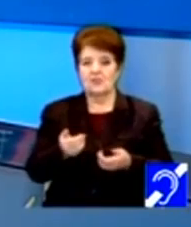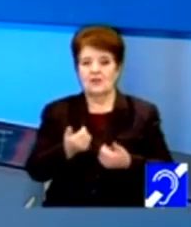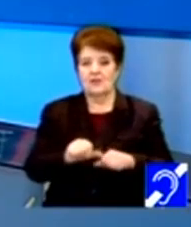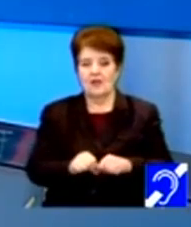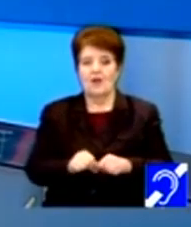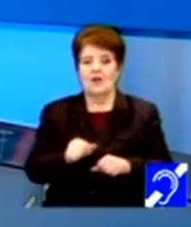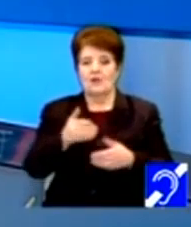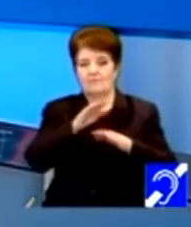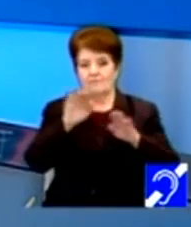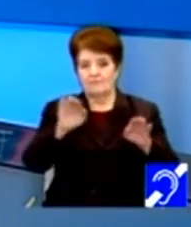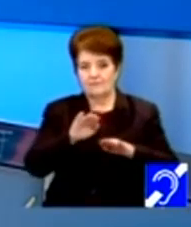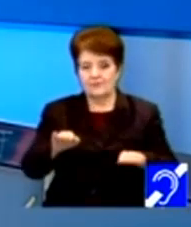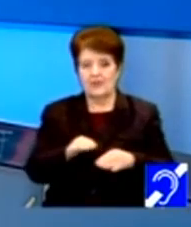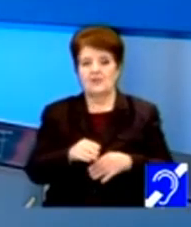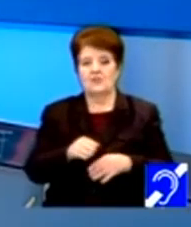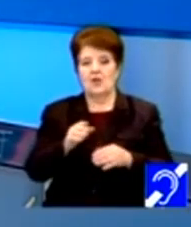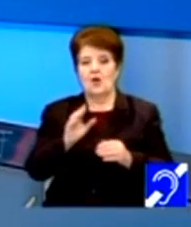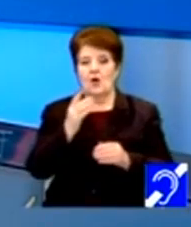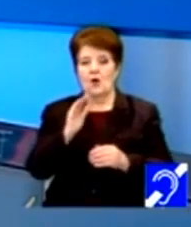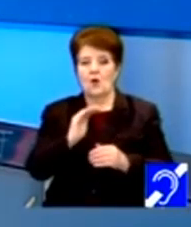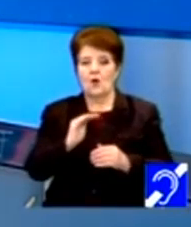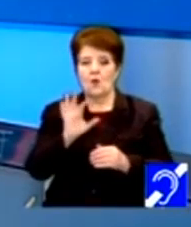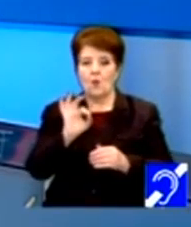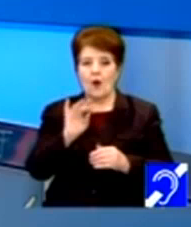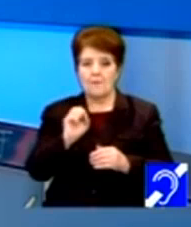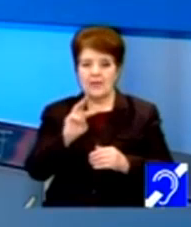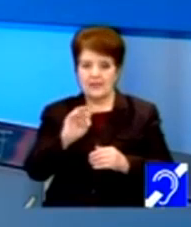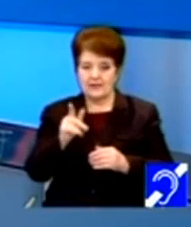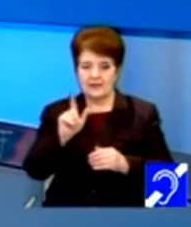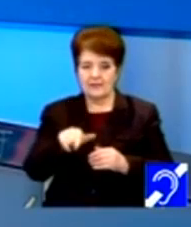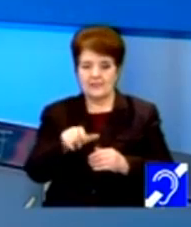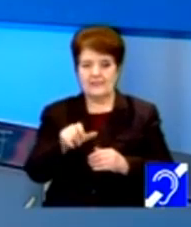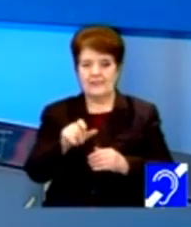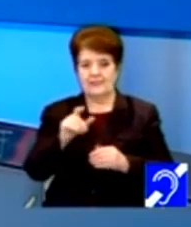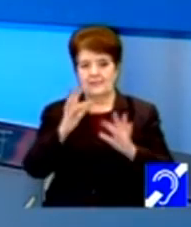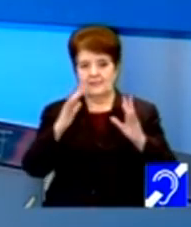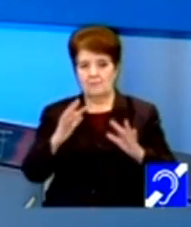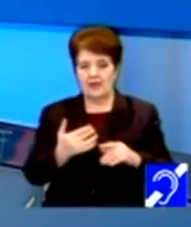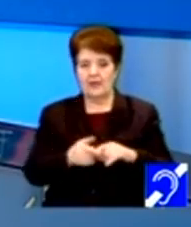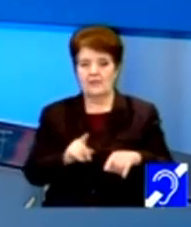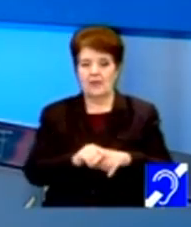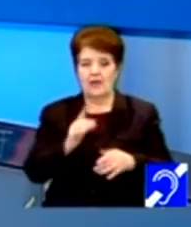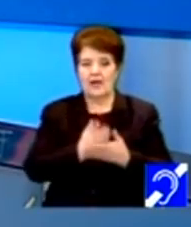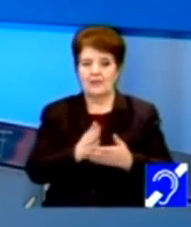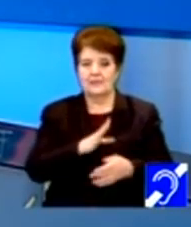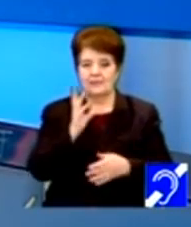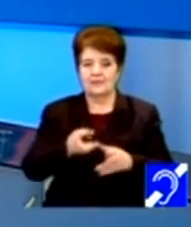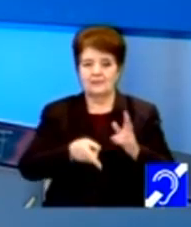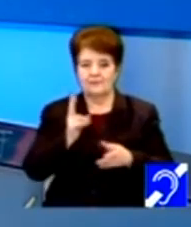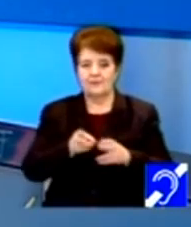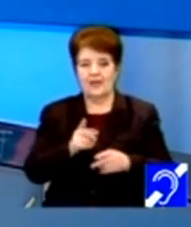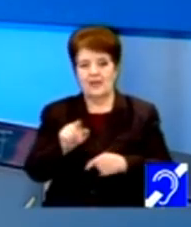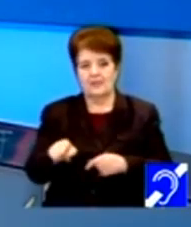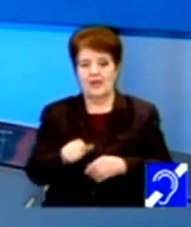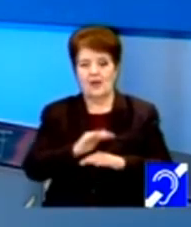formă de brăduți, fulgi sau oameni de zăpadă și decorați cu glazură, biscuiții sunt adevărate delicii, mai ales dacă sunt preparați de mânuțele